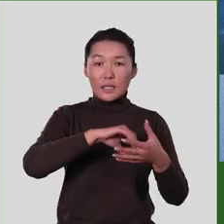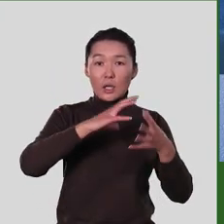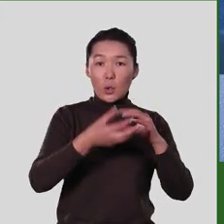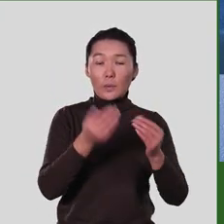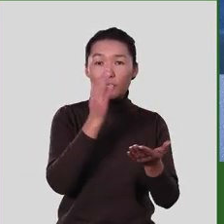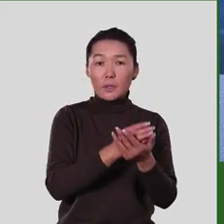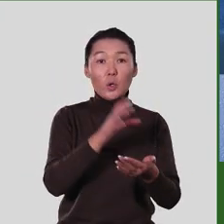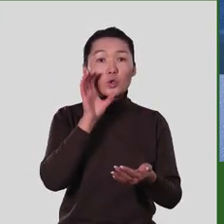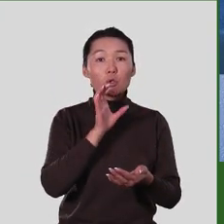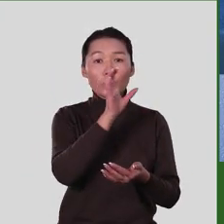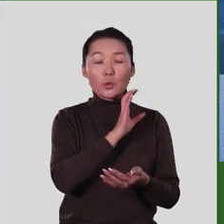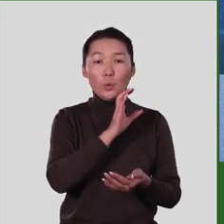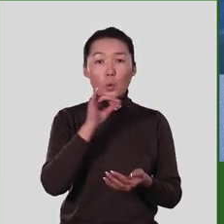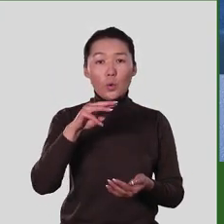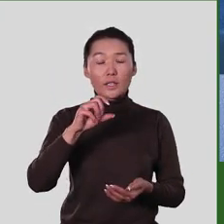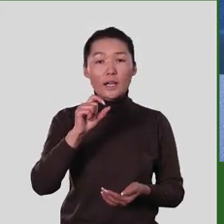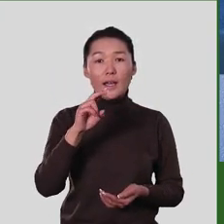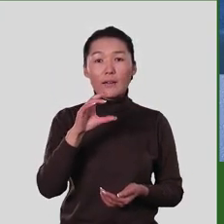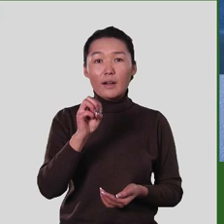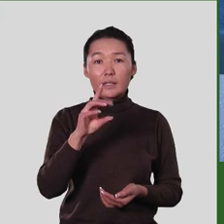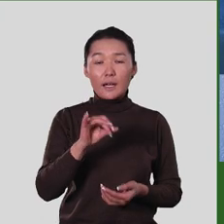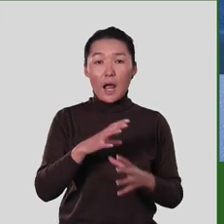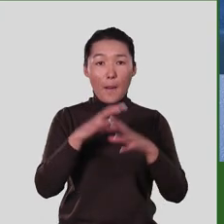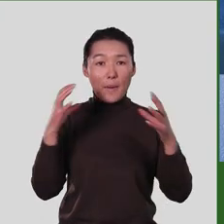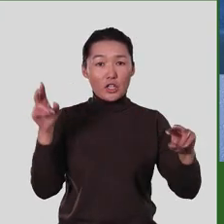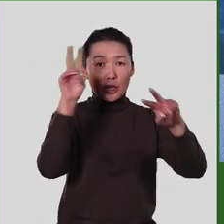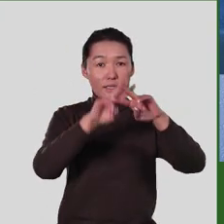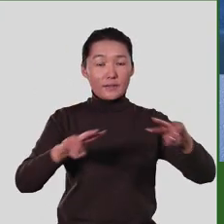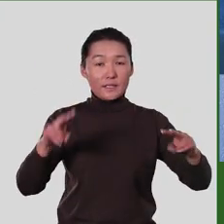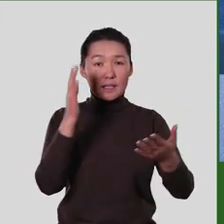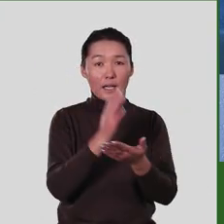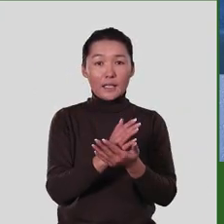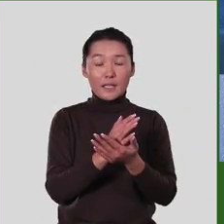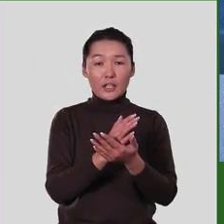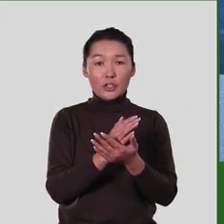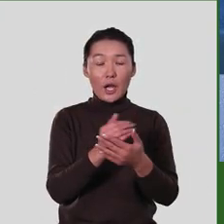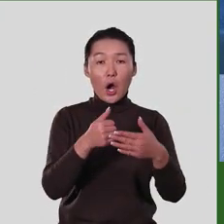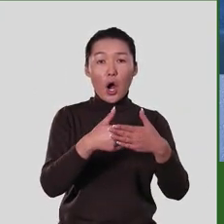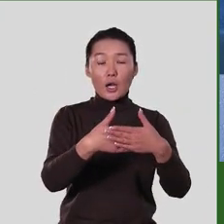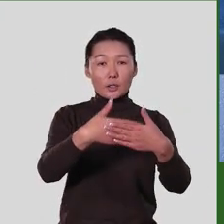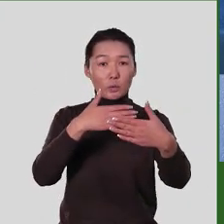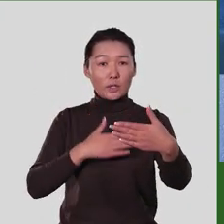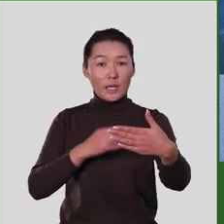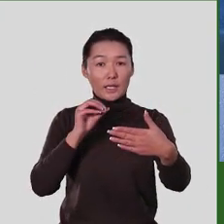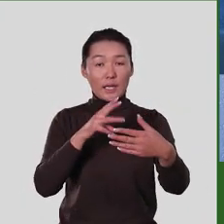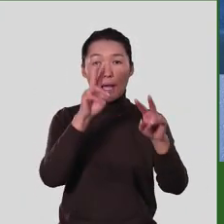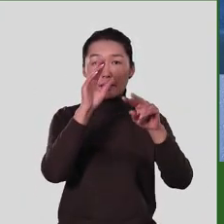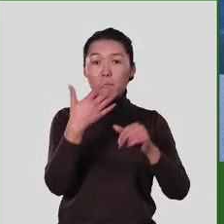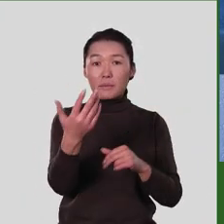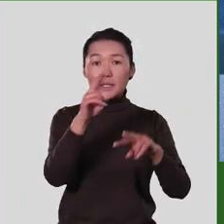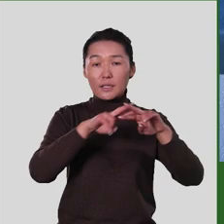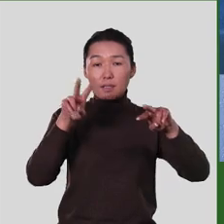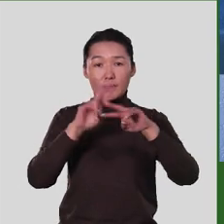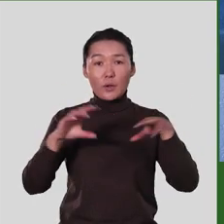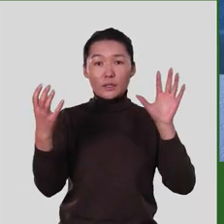экватора. А большая звезда, находящаяся на удалении от 5 звезд Южного креста,